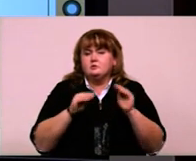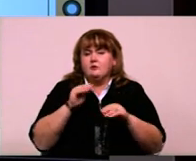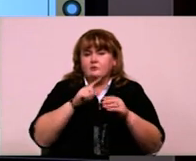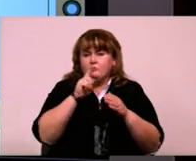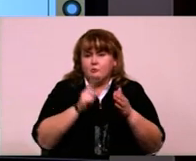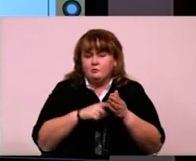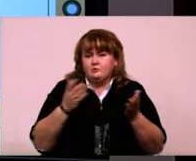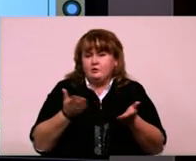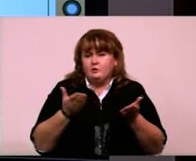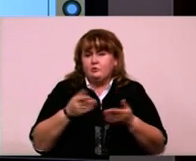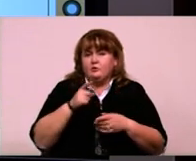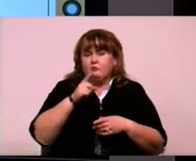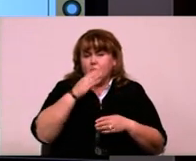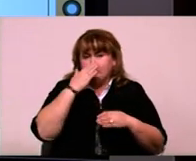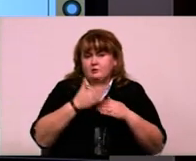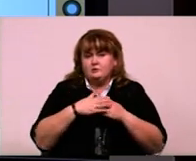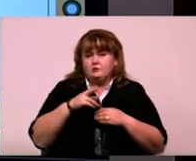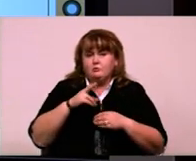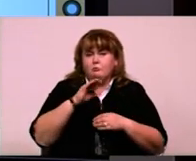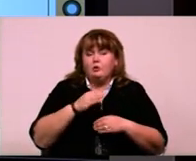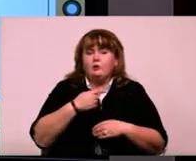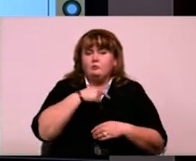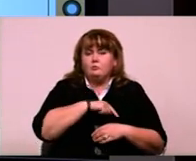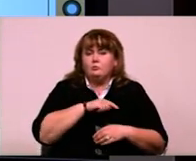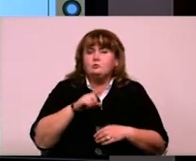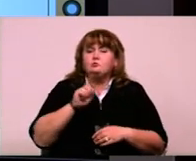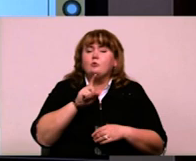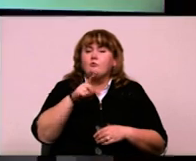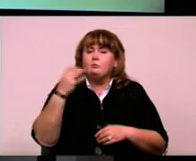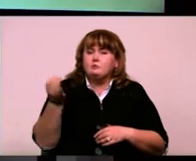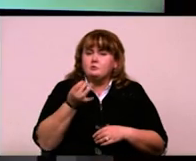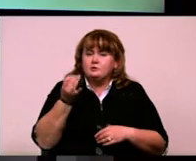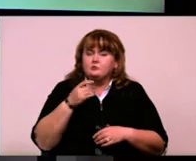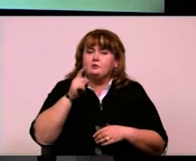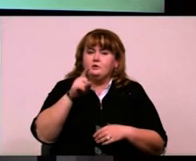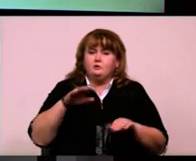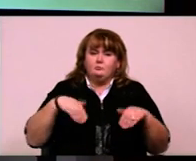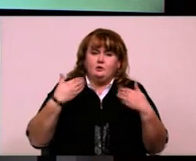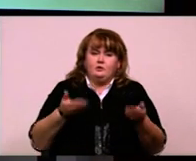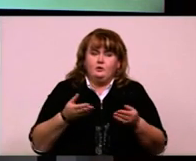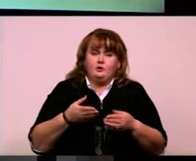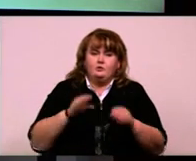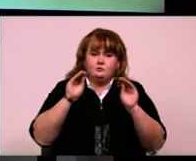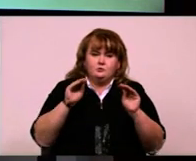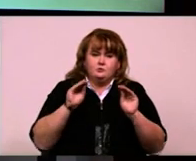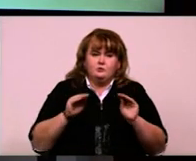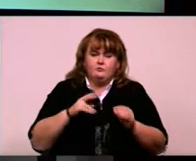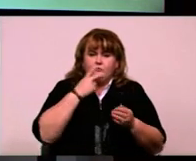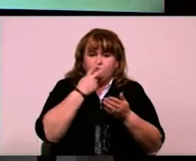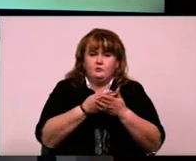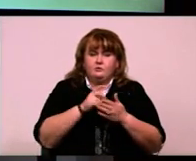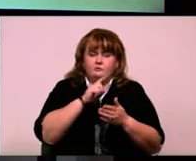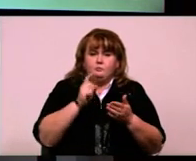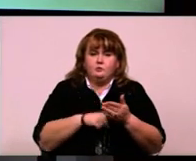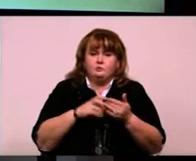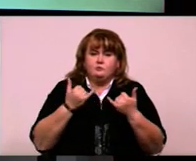вопросы, которые вам близки по духу. То есть, что вам интересно, то я вам предлагаю и составить в виде